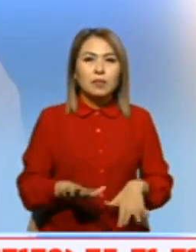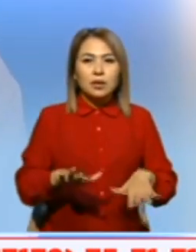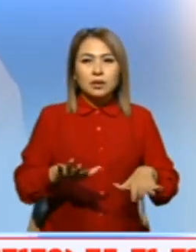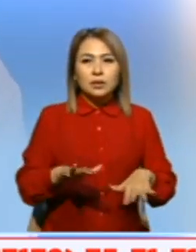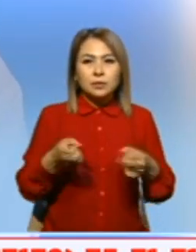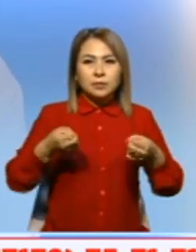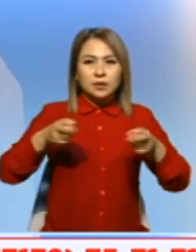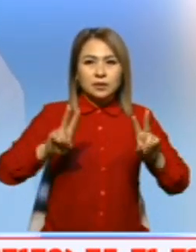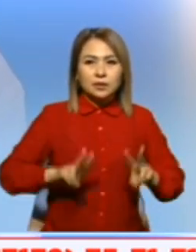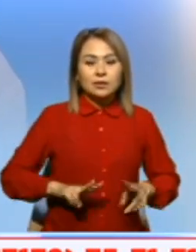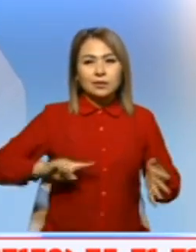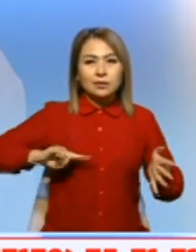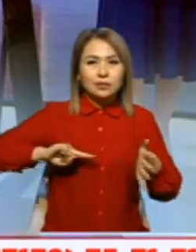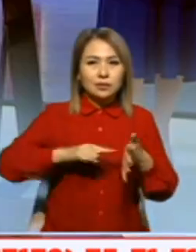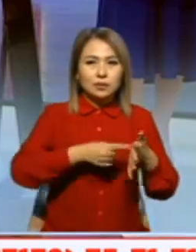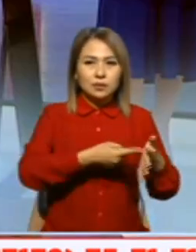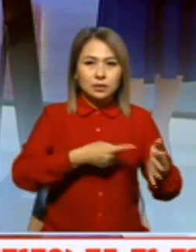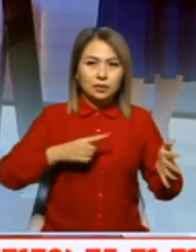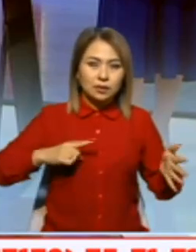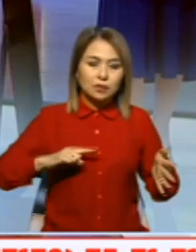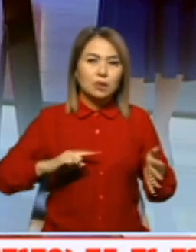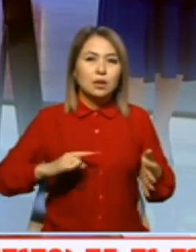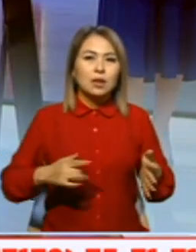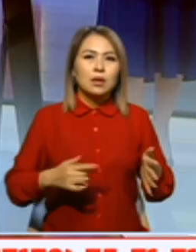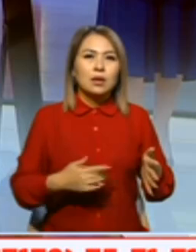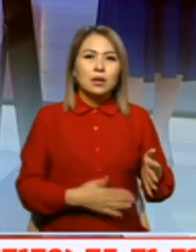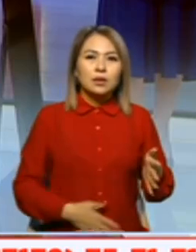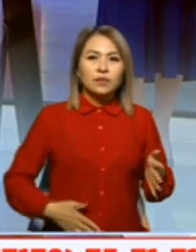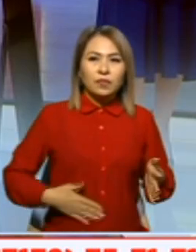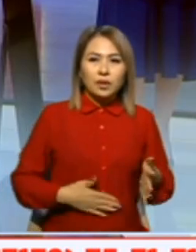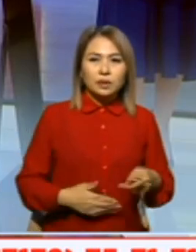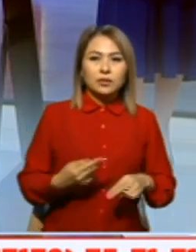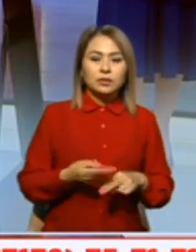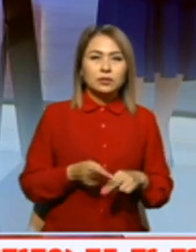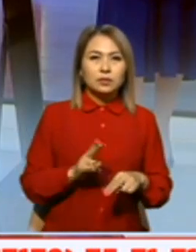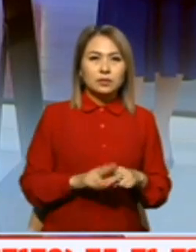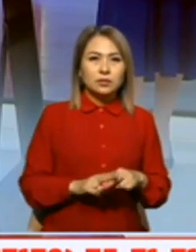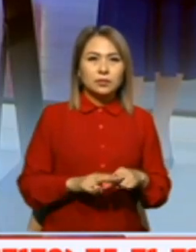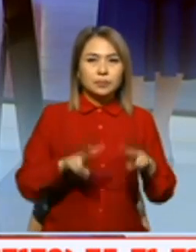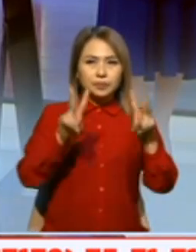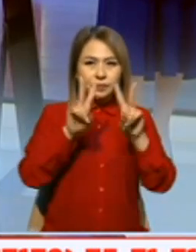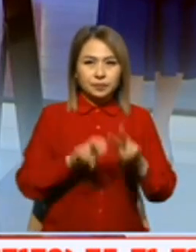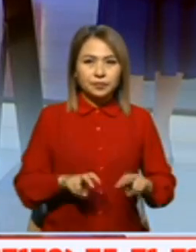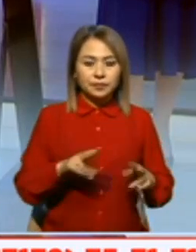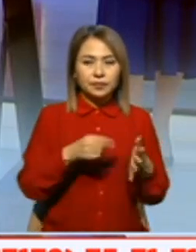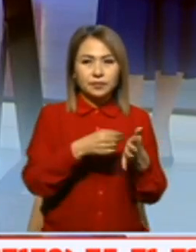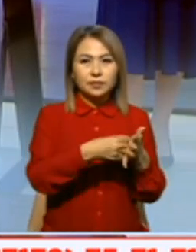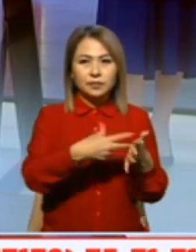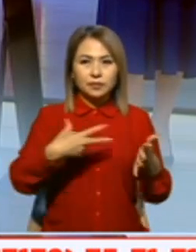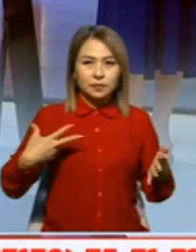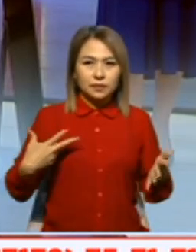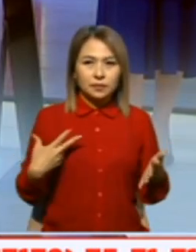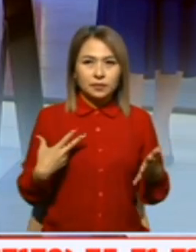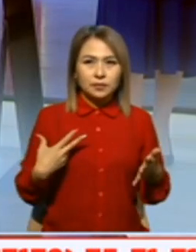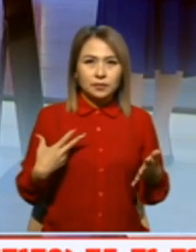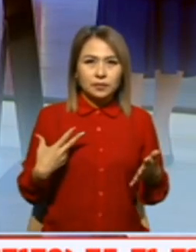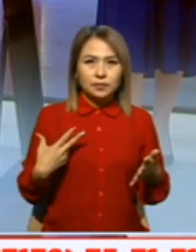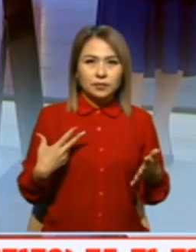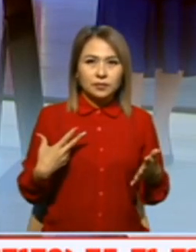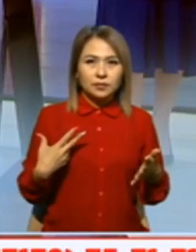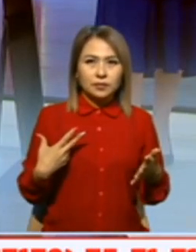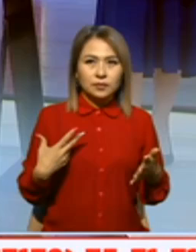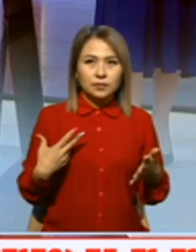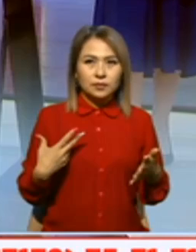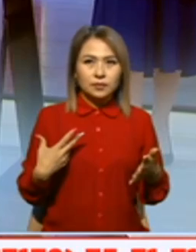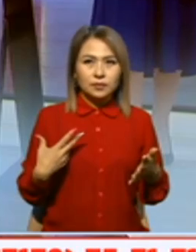жағына инемен баланың биоматериалын алып, оны ДНК сараптамасынан жасап қарайды. Егер